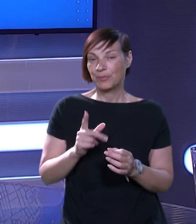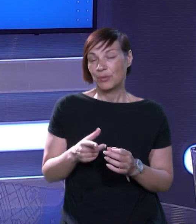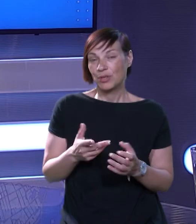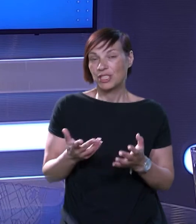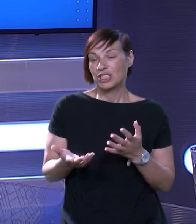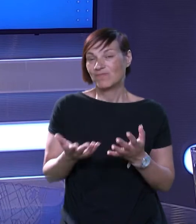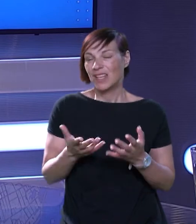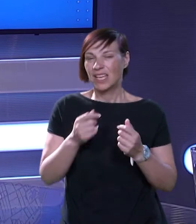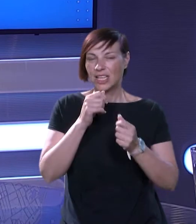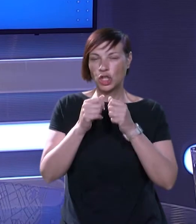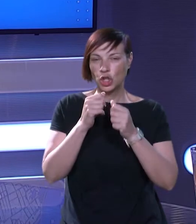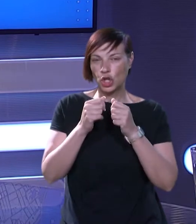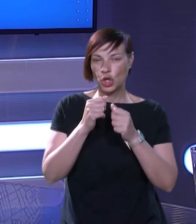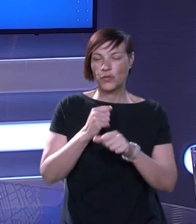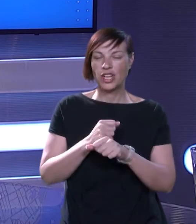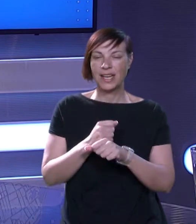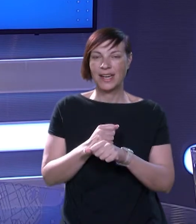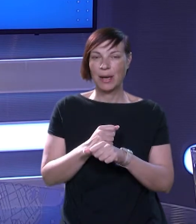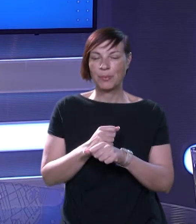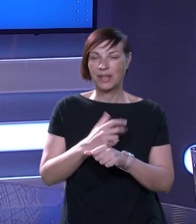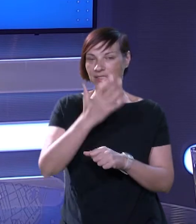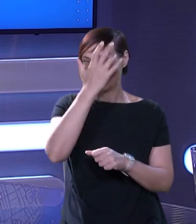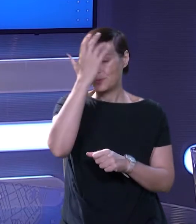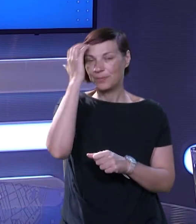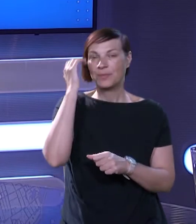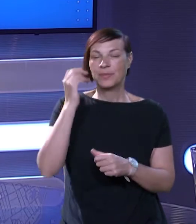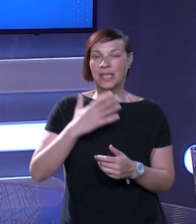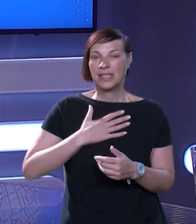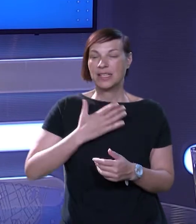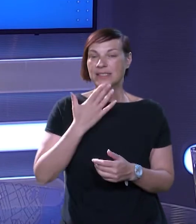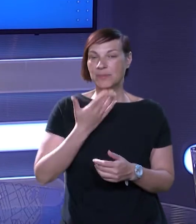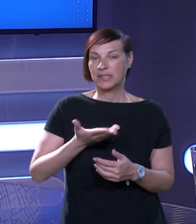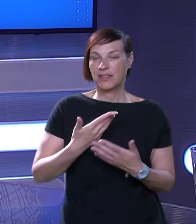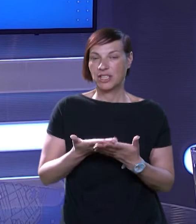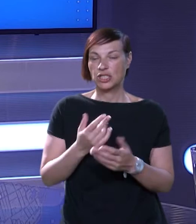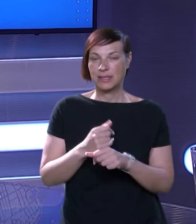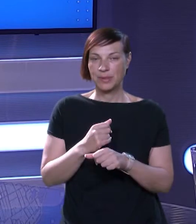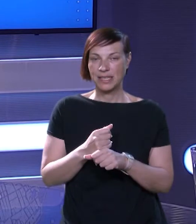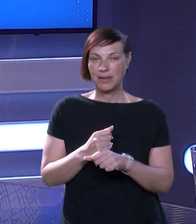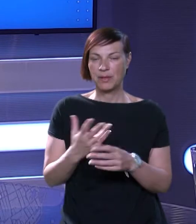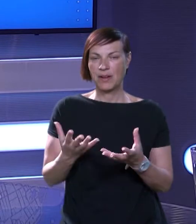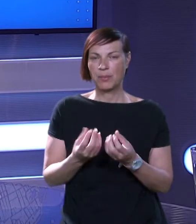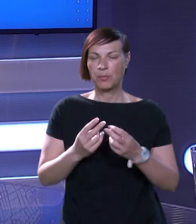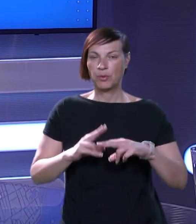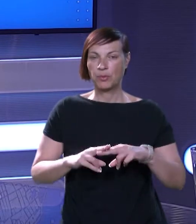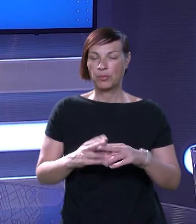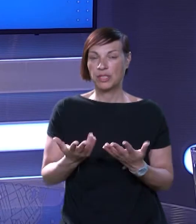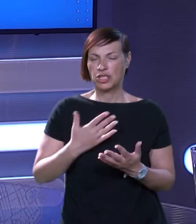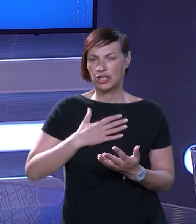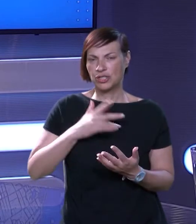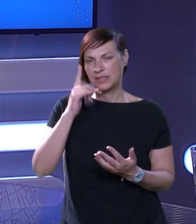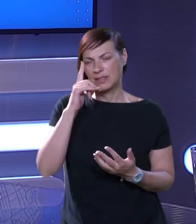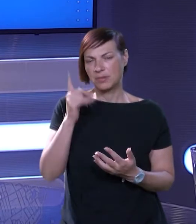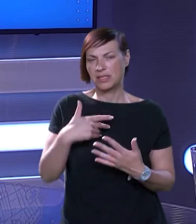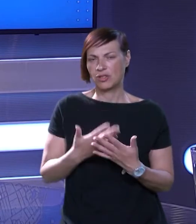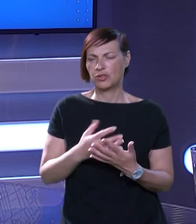moraš neke kompromise napraviti i na neki način ja sam zahvalna što sam ih napravila. Jer puno puta nešto što sam